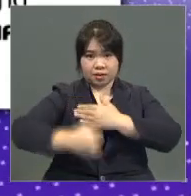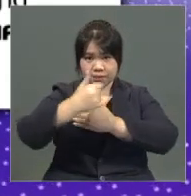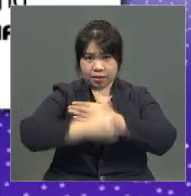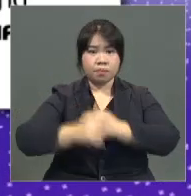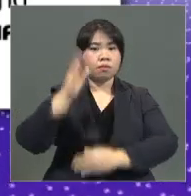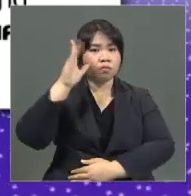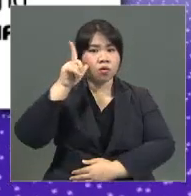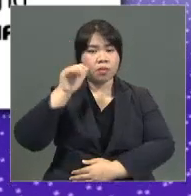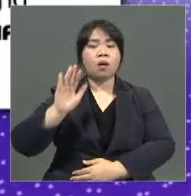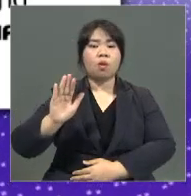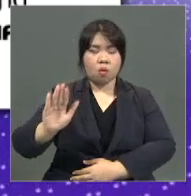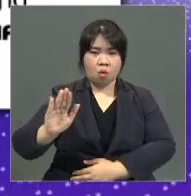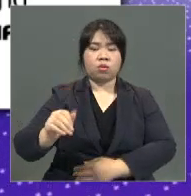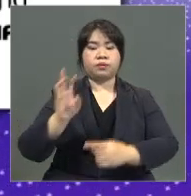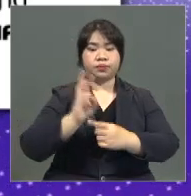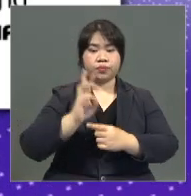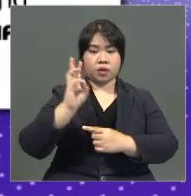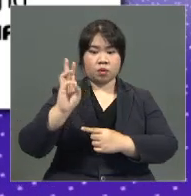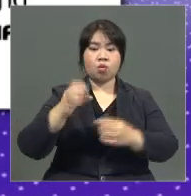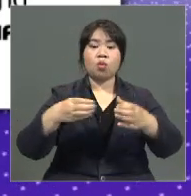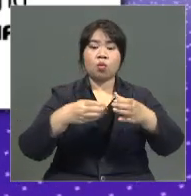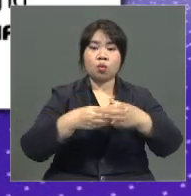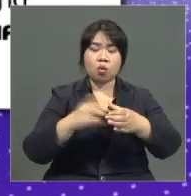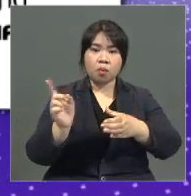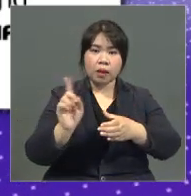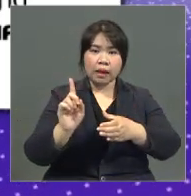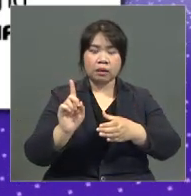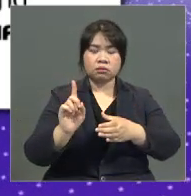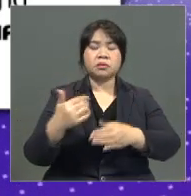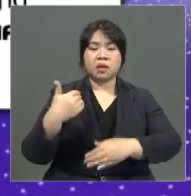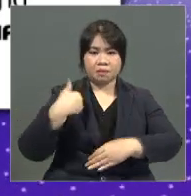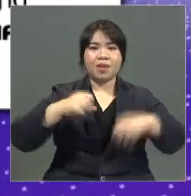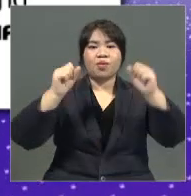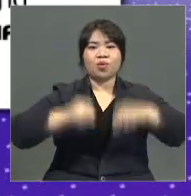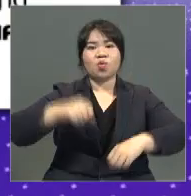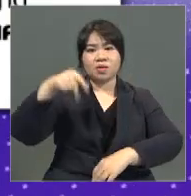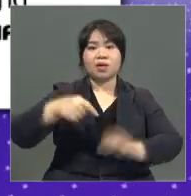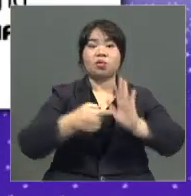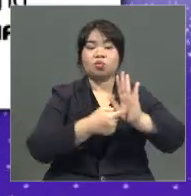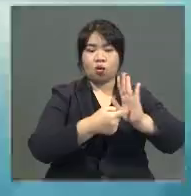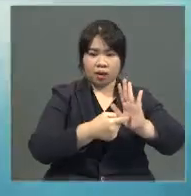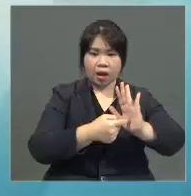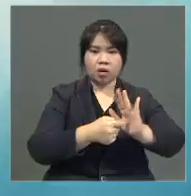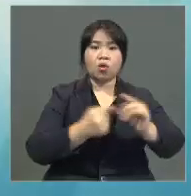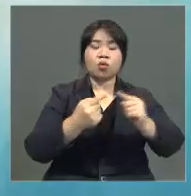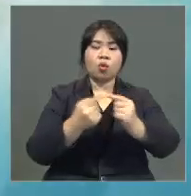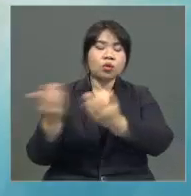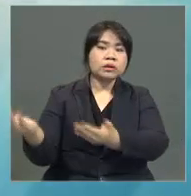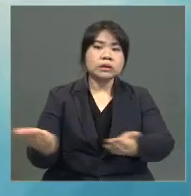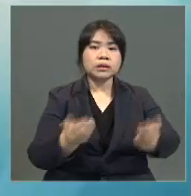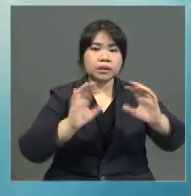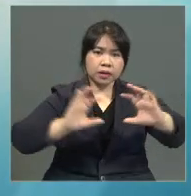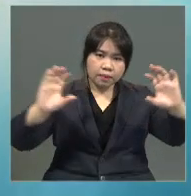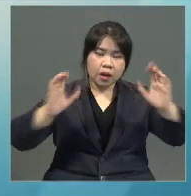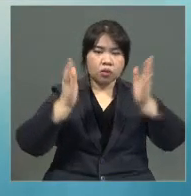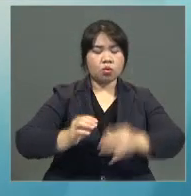และผู้ปกครองและกลุ่มที่ 6 เป็นคนต่างชาิทเข้ามาตามข้อตกลพิเศษอย่เช่นแค่ของรัฐบาน นักลงท